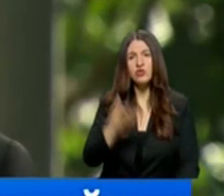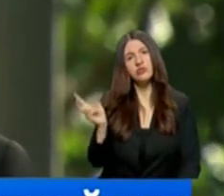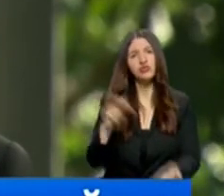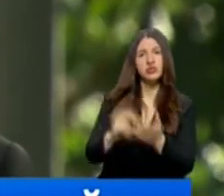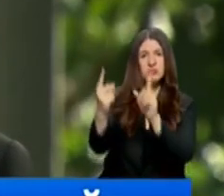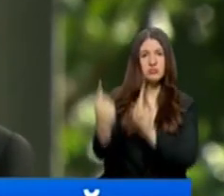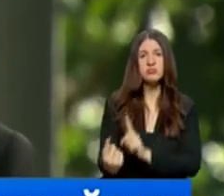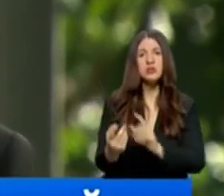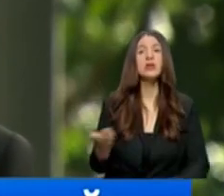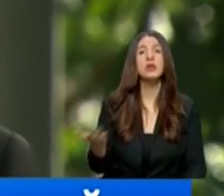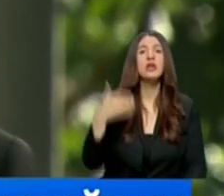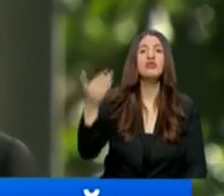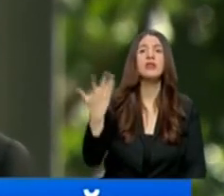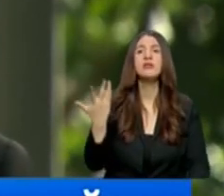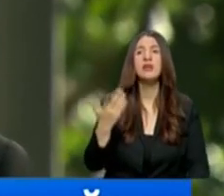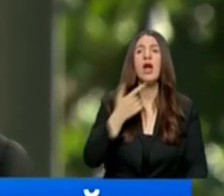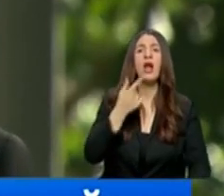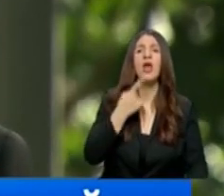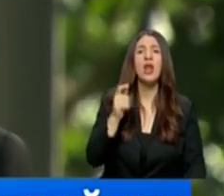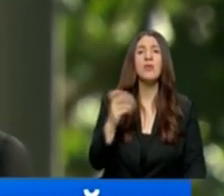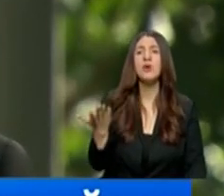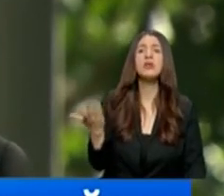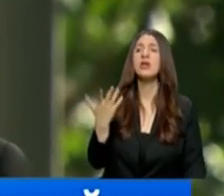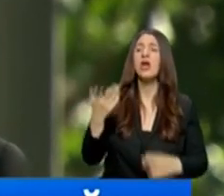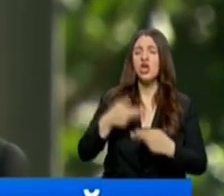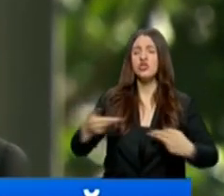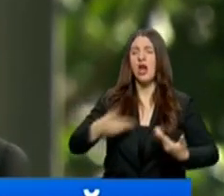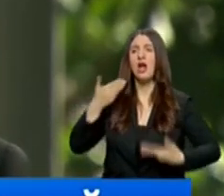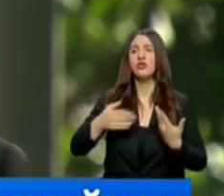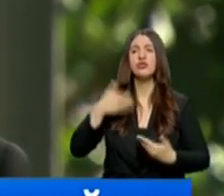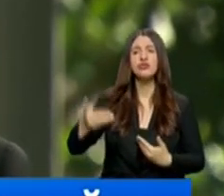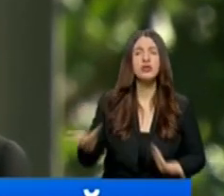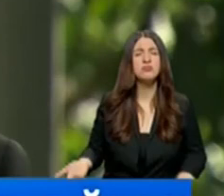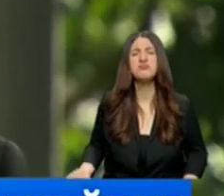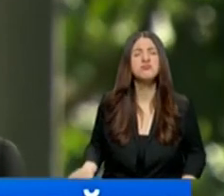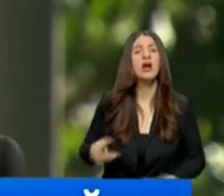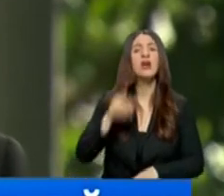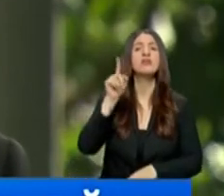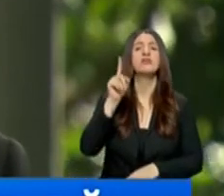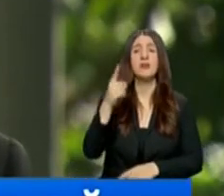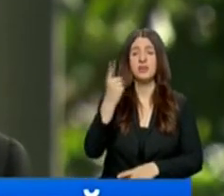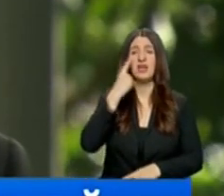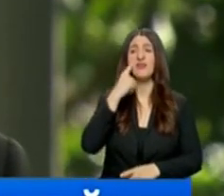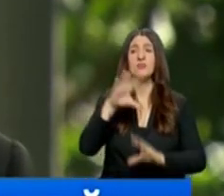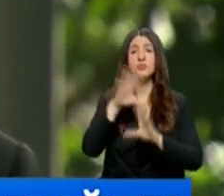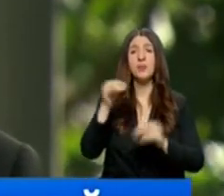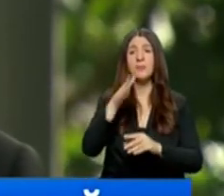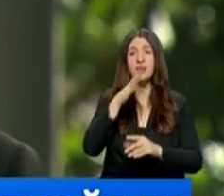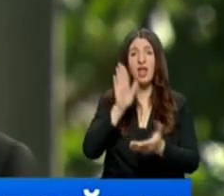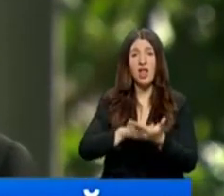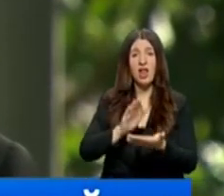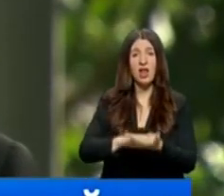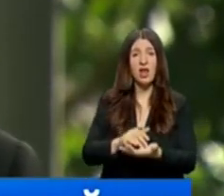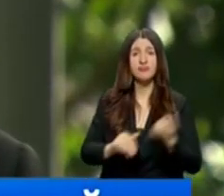çıksın karşıma. Dışarıdan ne gazel okuyor? Niye gazel okuyor dışarıdan? Sen, devletin bütün bilgileri senin